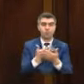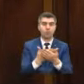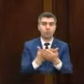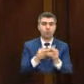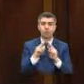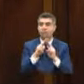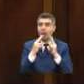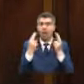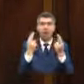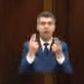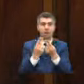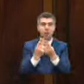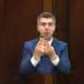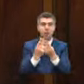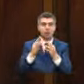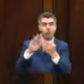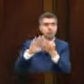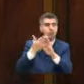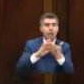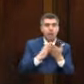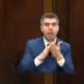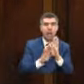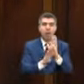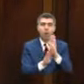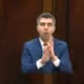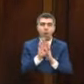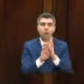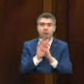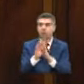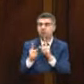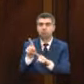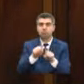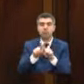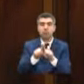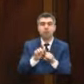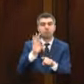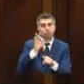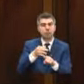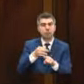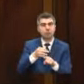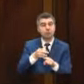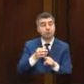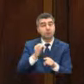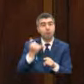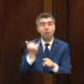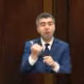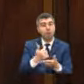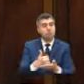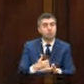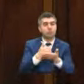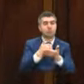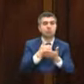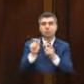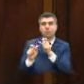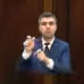المنتظمات الدولية والحقوقية أن تعبر عن موقفها على هذا الإجرام في حق